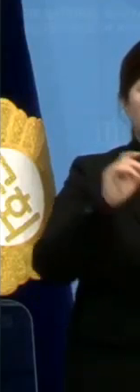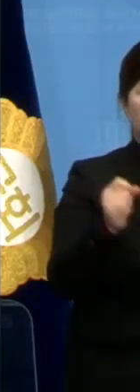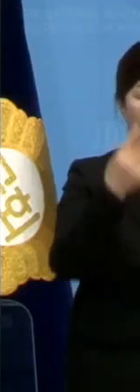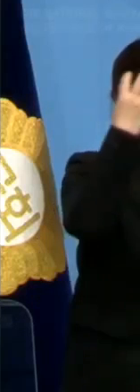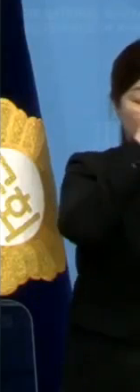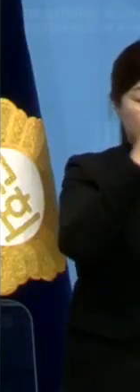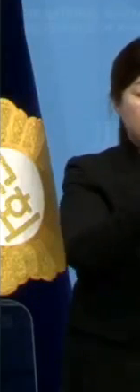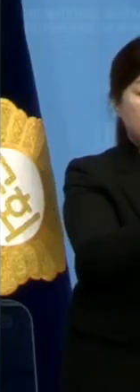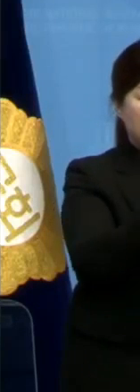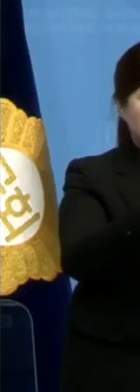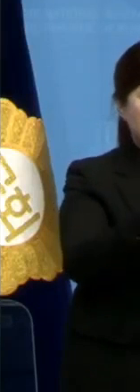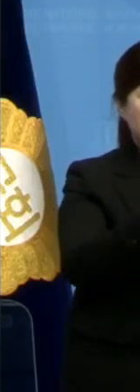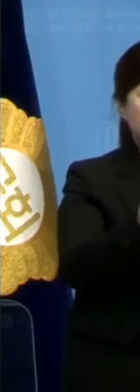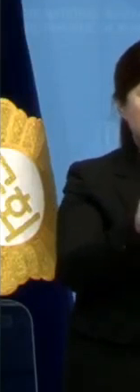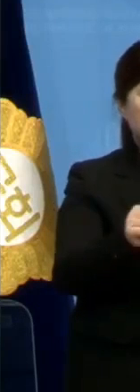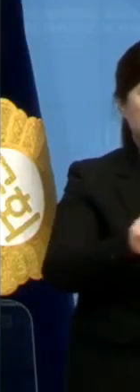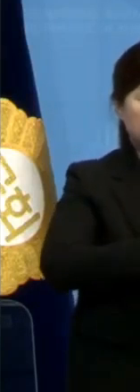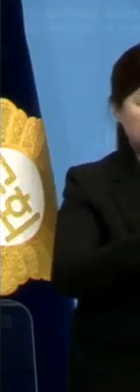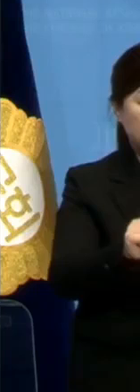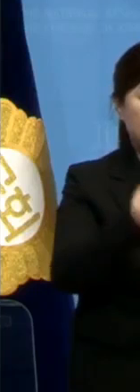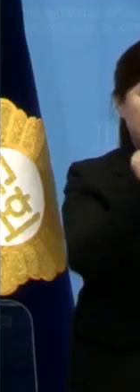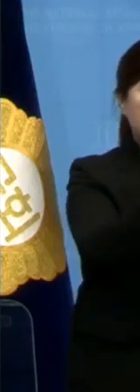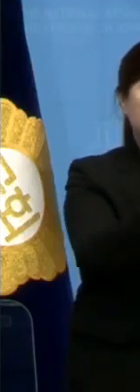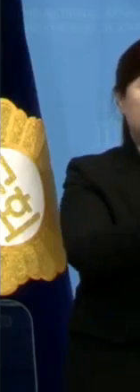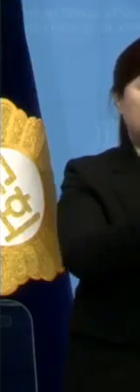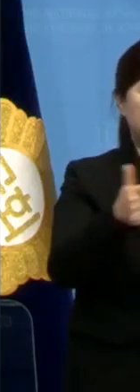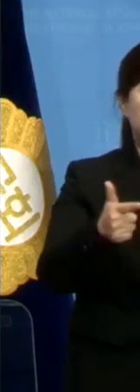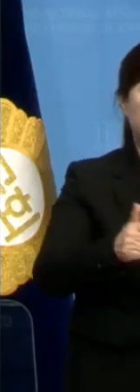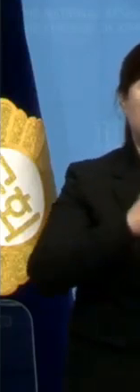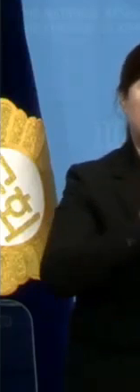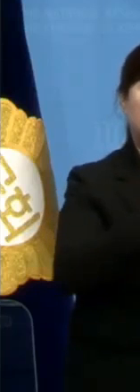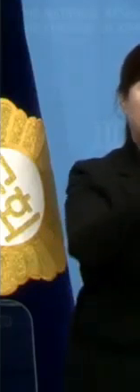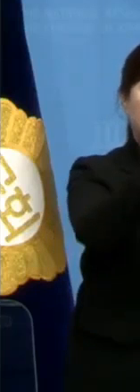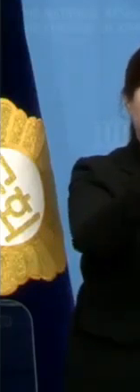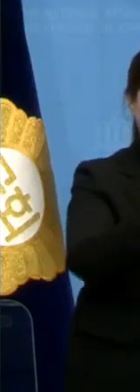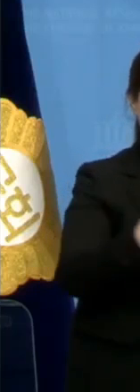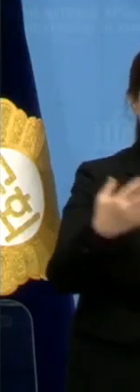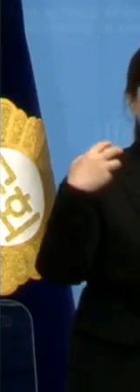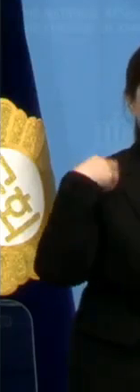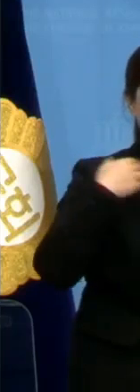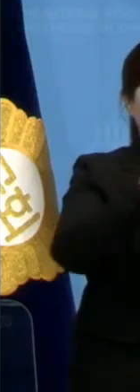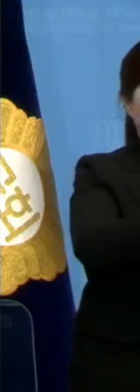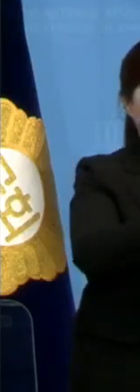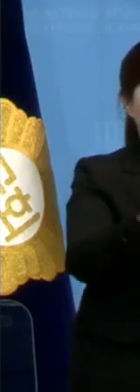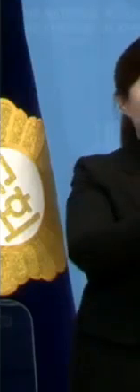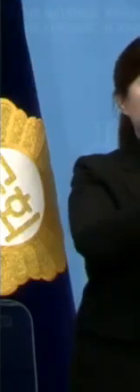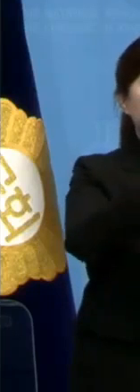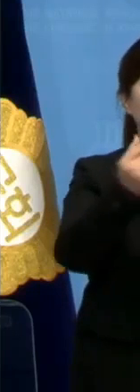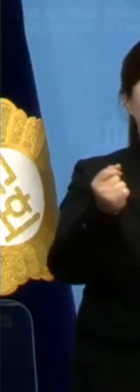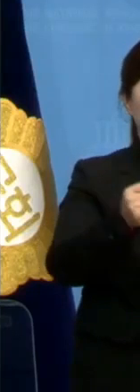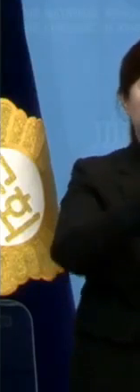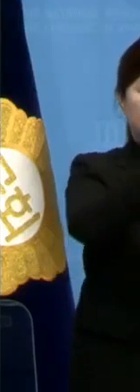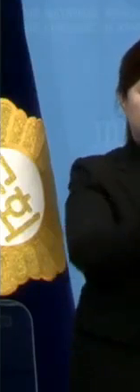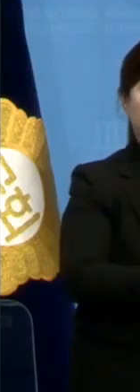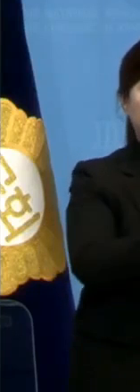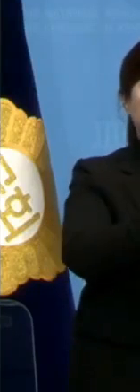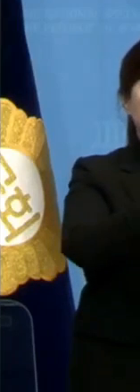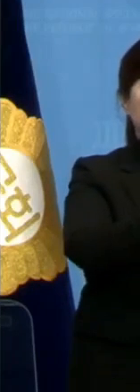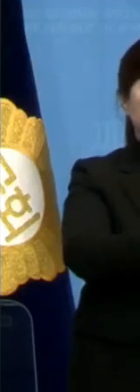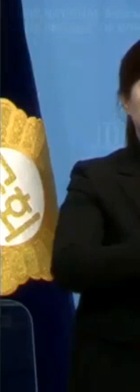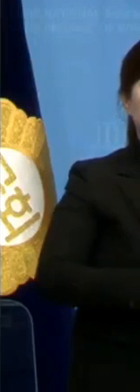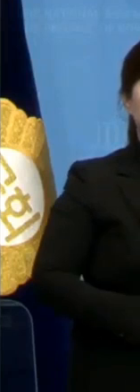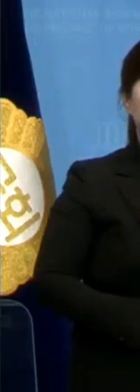역학조사관, 역학조사요원, 동선조사 행정요원 등 단계별 역할 구분과 표준화된 매뉴얼도 마련하겠습니다.